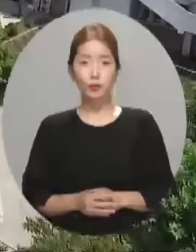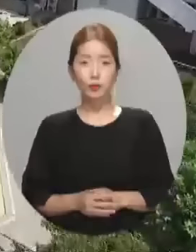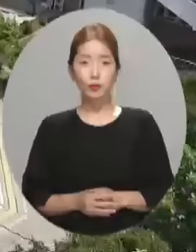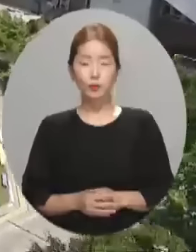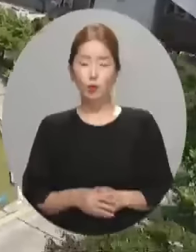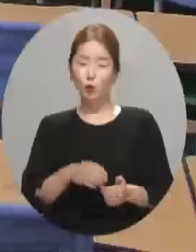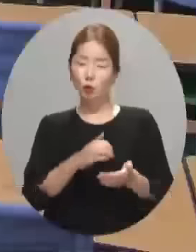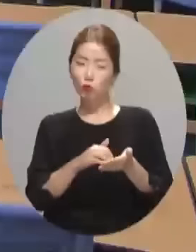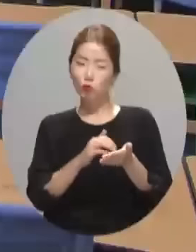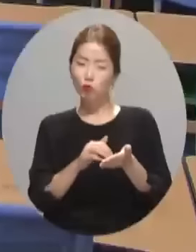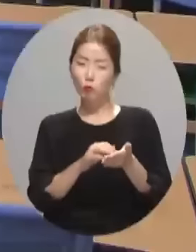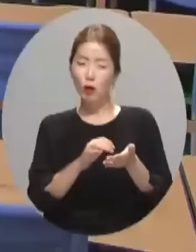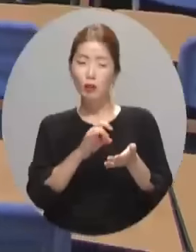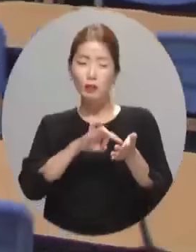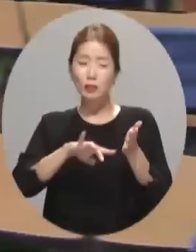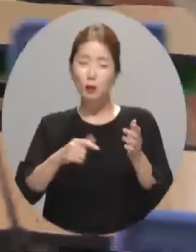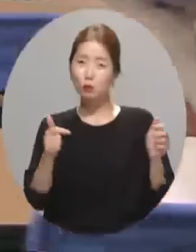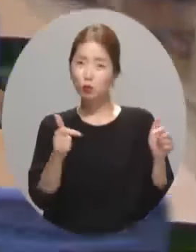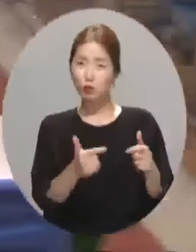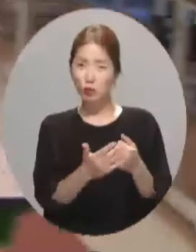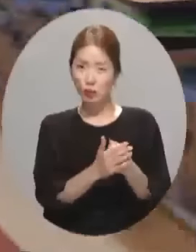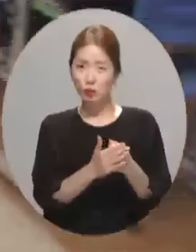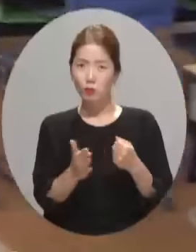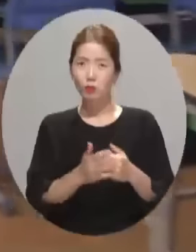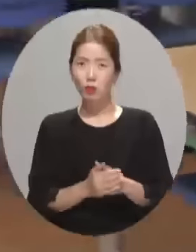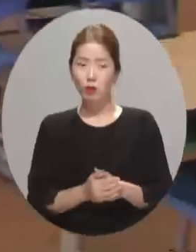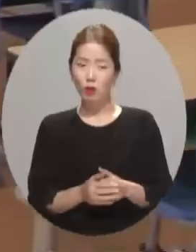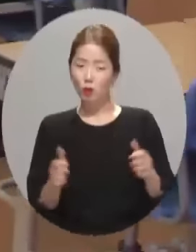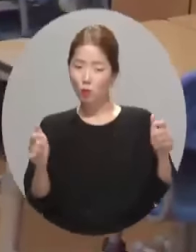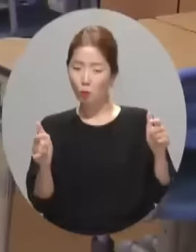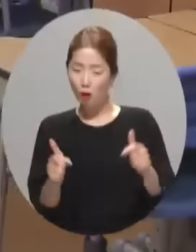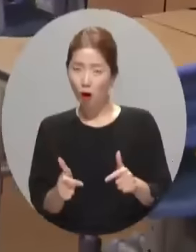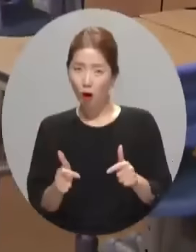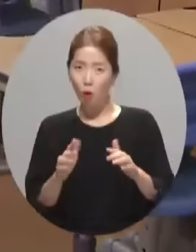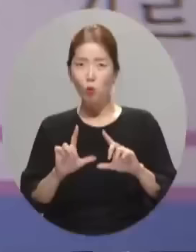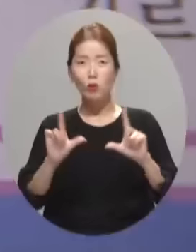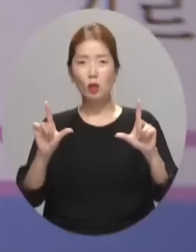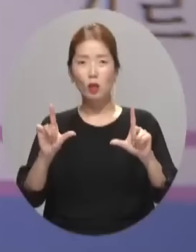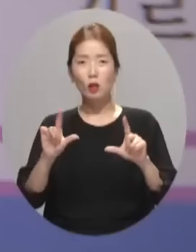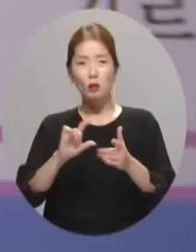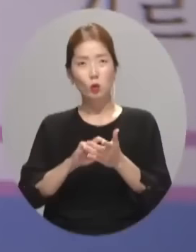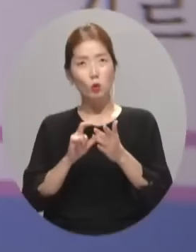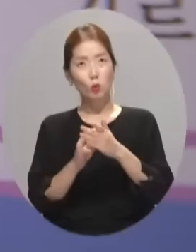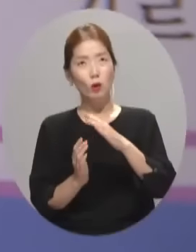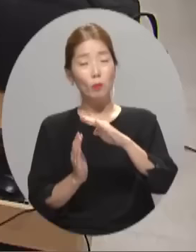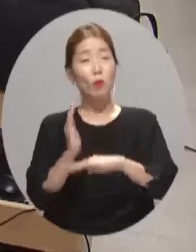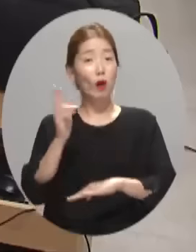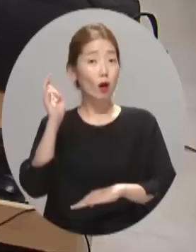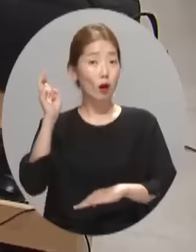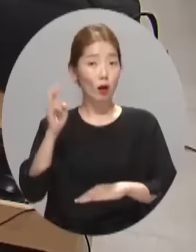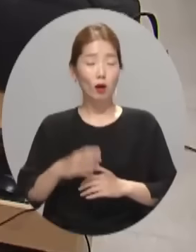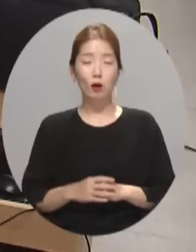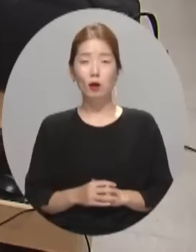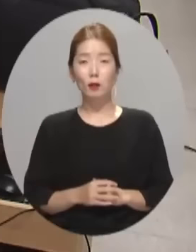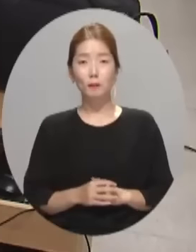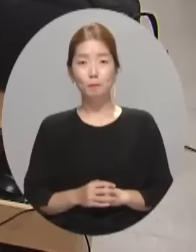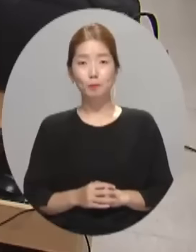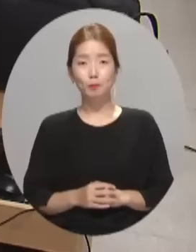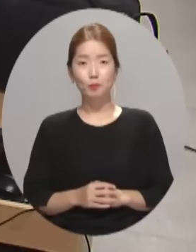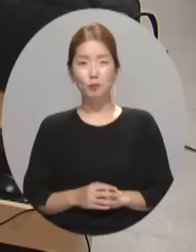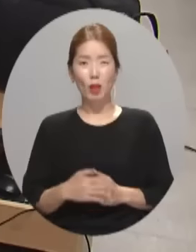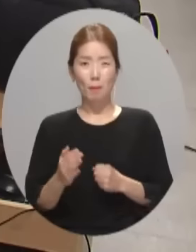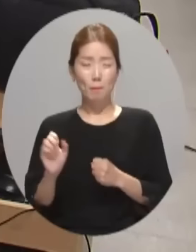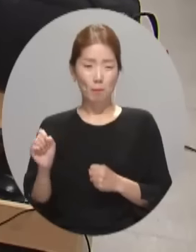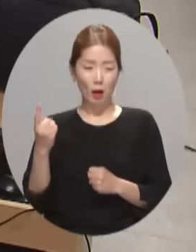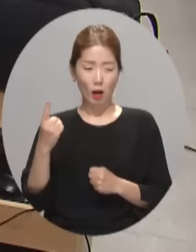세수 감소로 인해 내년도 지방교부금의 축소 규모는 올해 수준 이상이 될 것이란 전망이 지배적입니다. 이